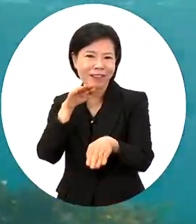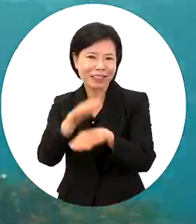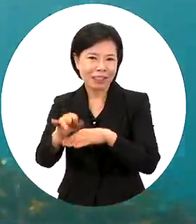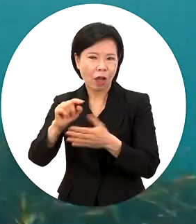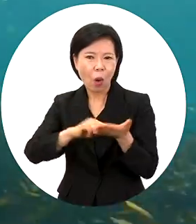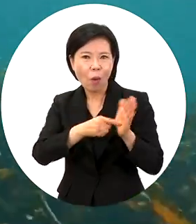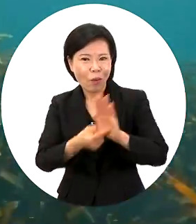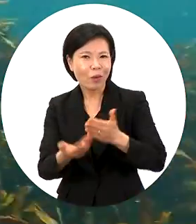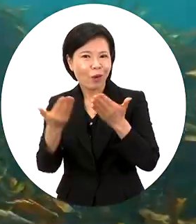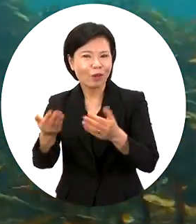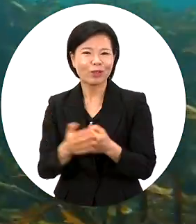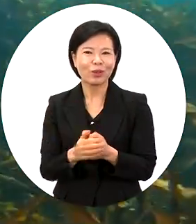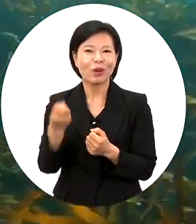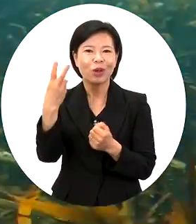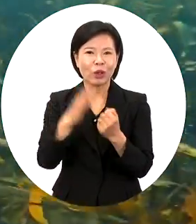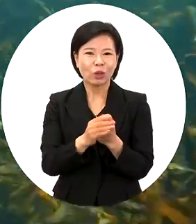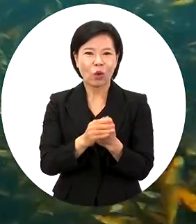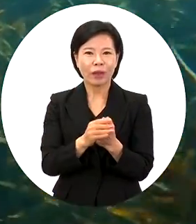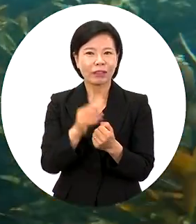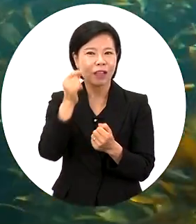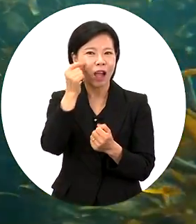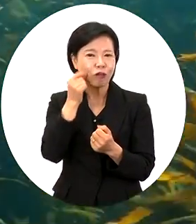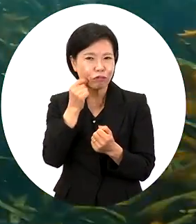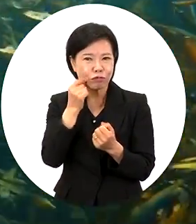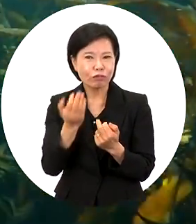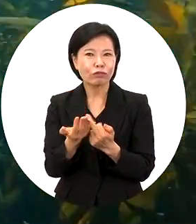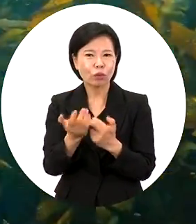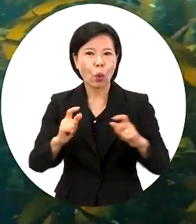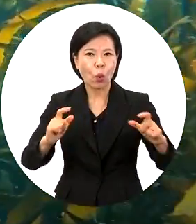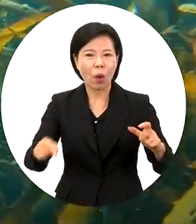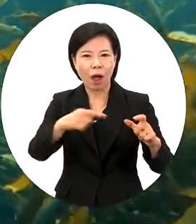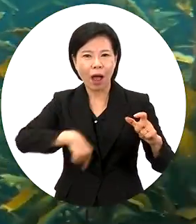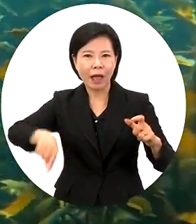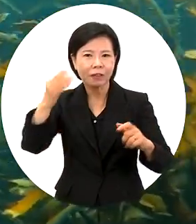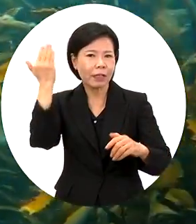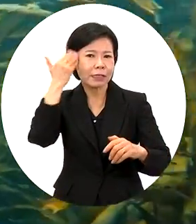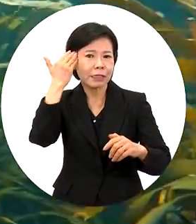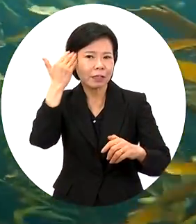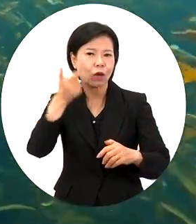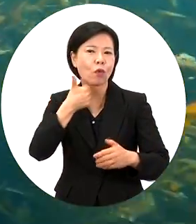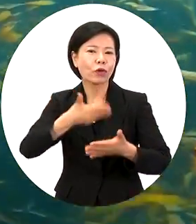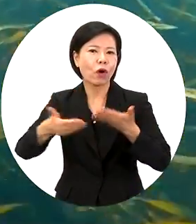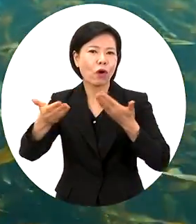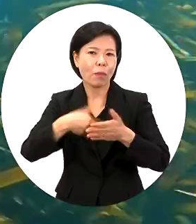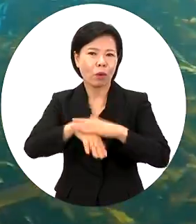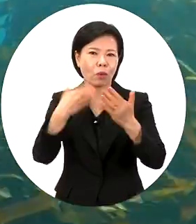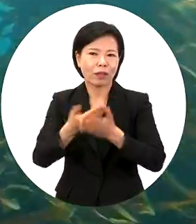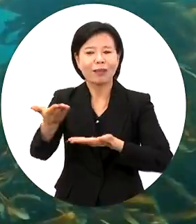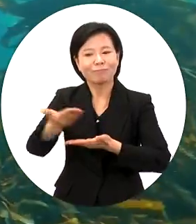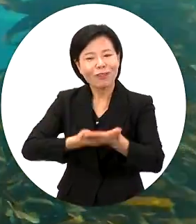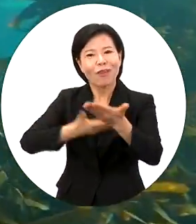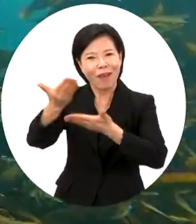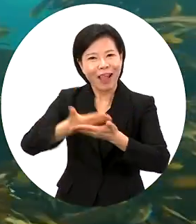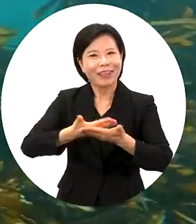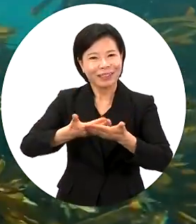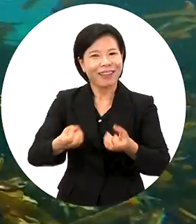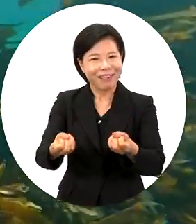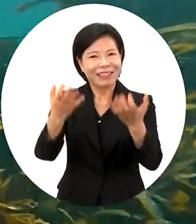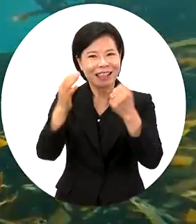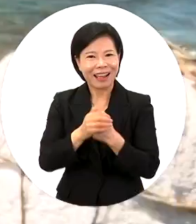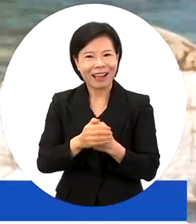물질 방식을 재현하고 울릉군 도동어촌계 해녀들과 해녀업에 대한 지식과 경험을 공유하는 시간도